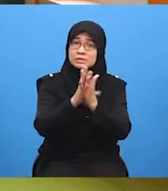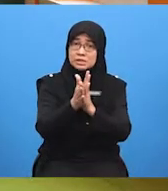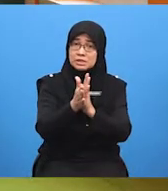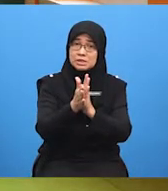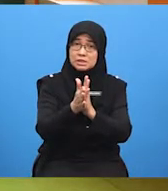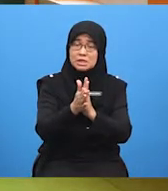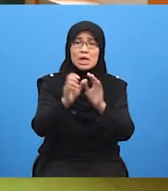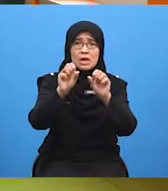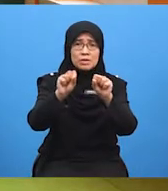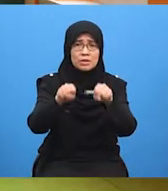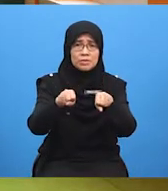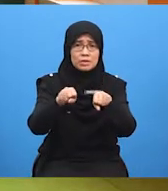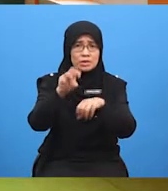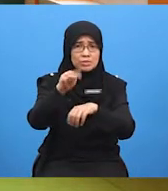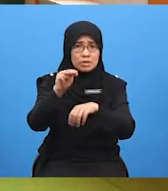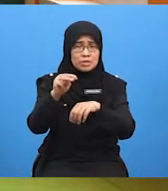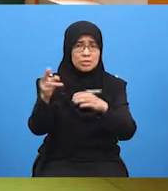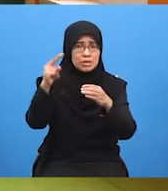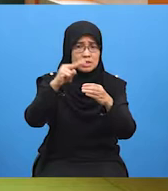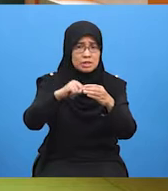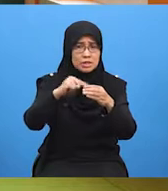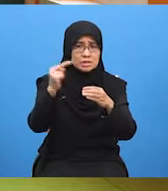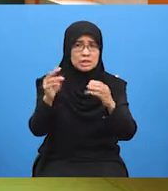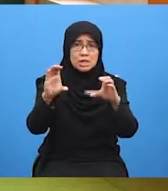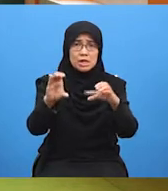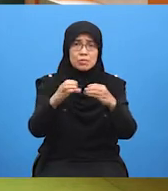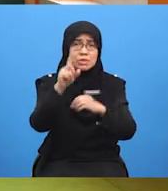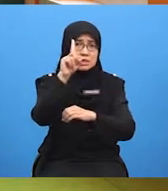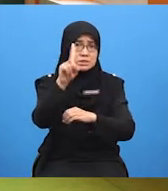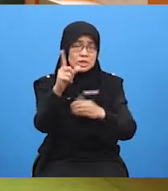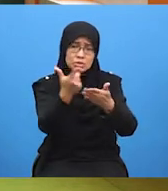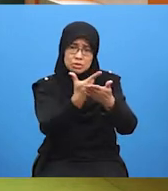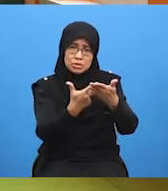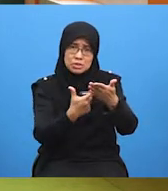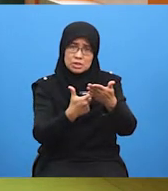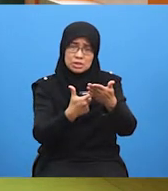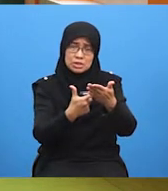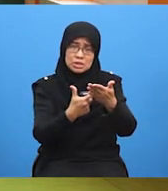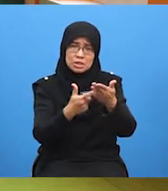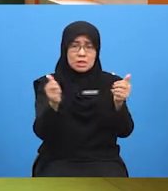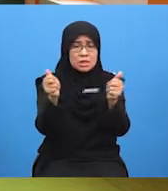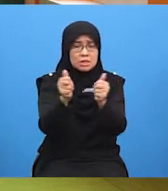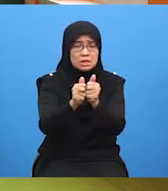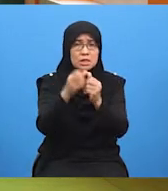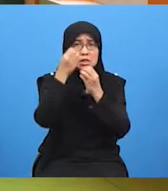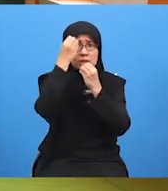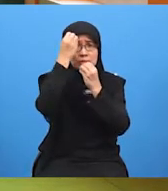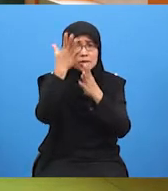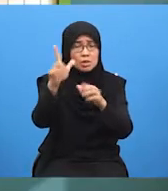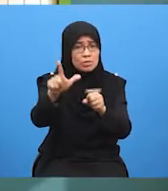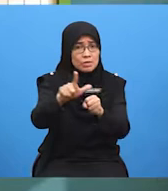Jadi, bolehkah murid-murid hasilkan sebuah lakaran beserta maklumat yang